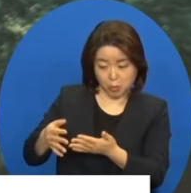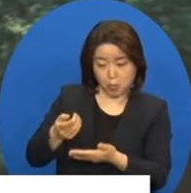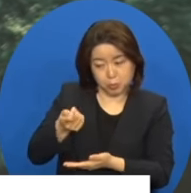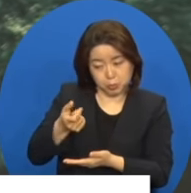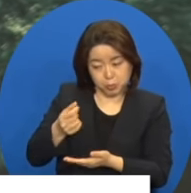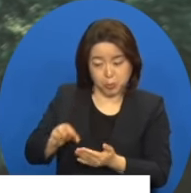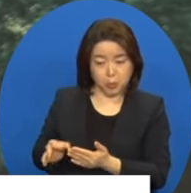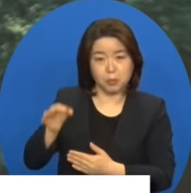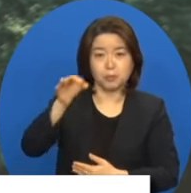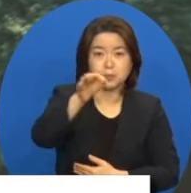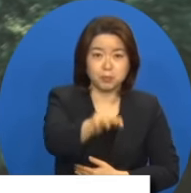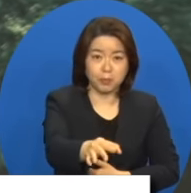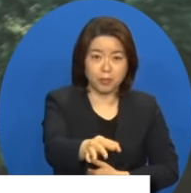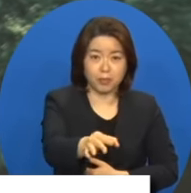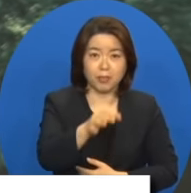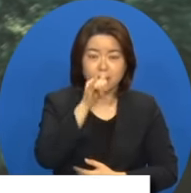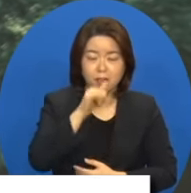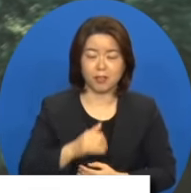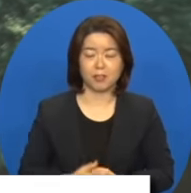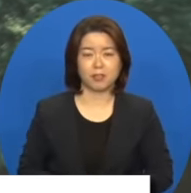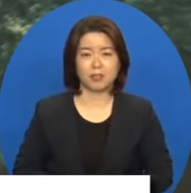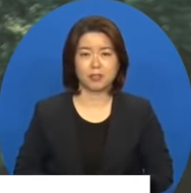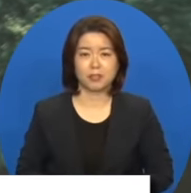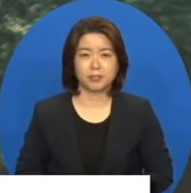조금을 헌금을 하는데